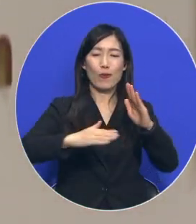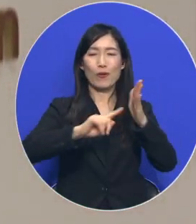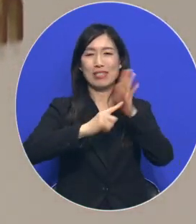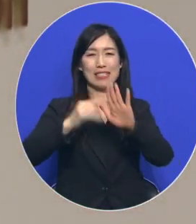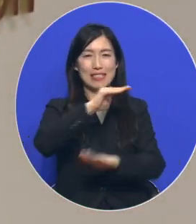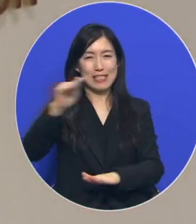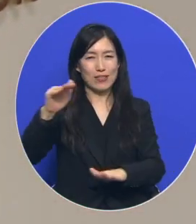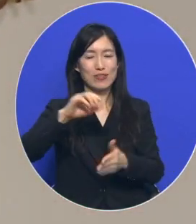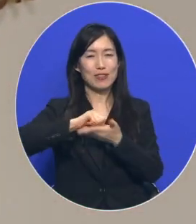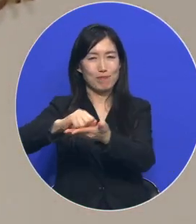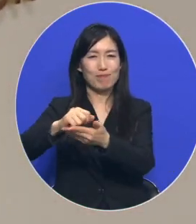KTV 임보랍니다